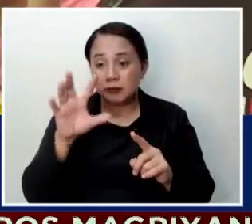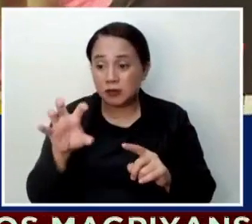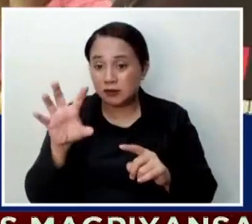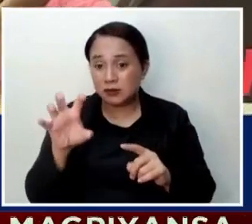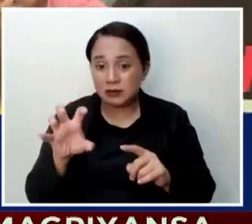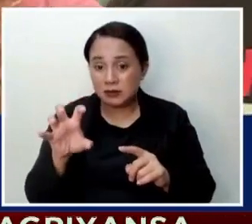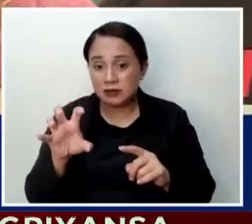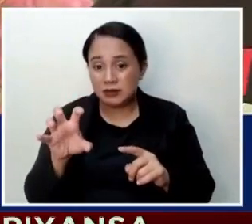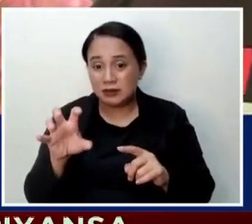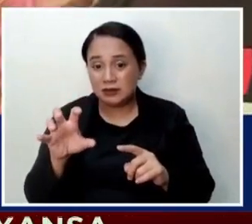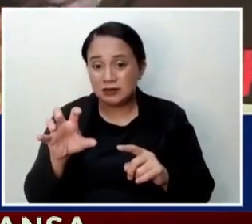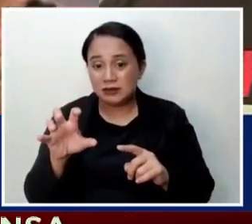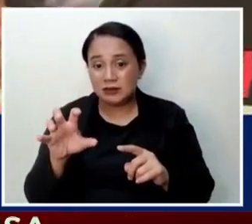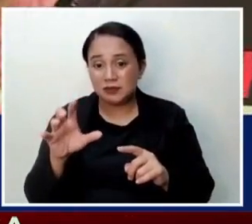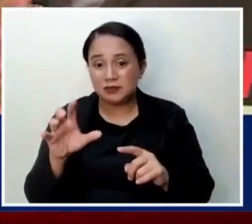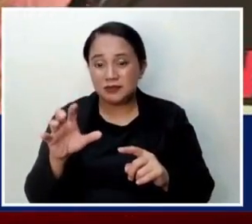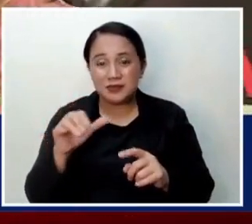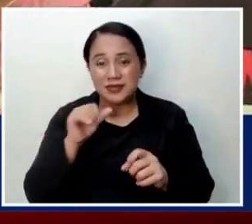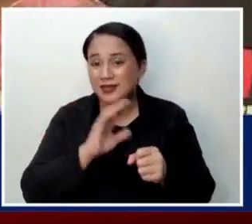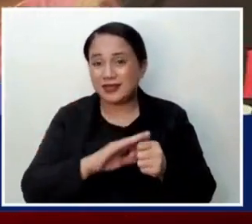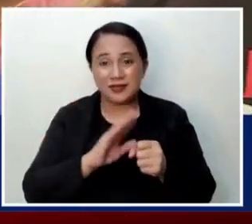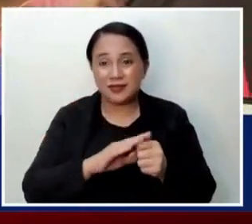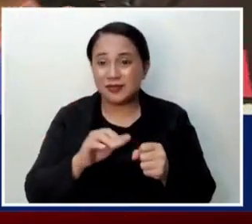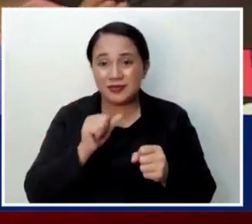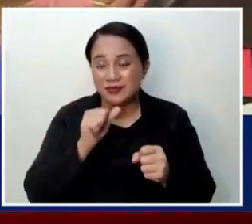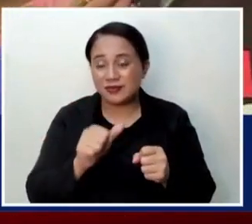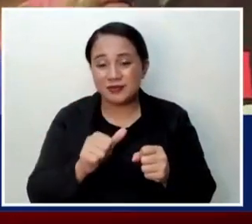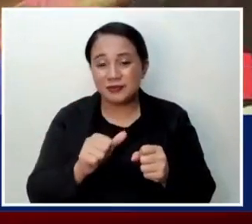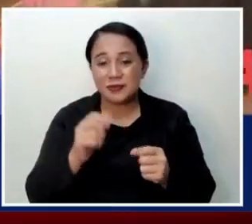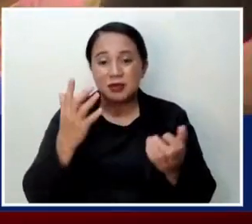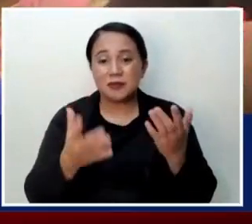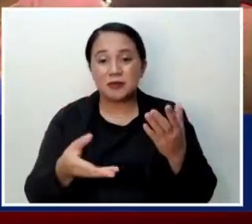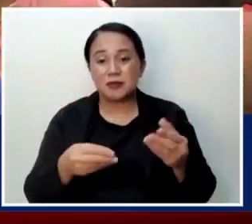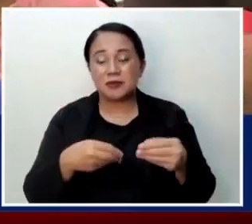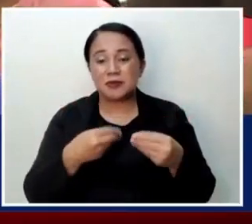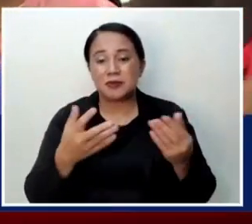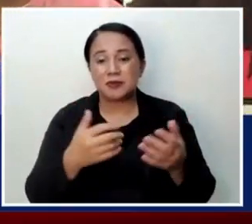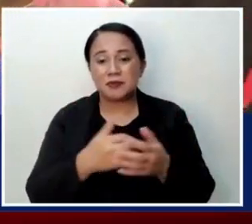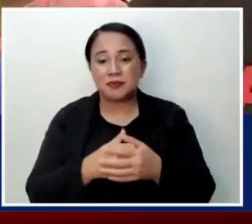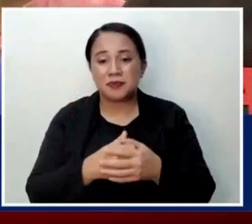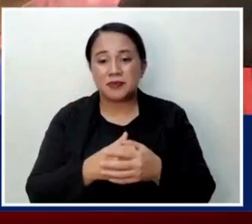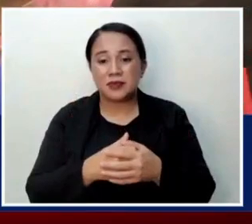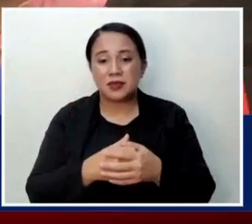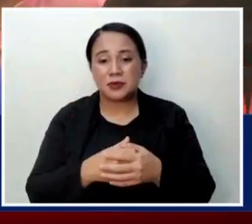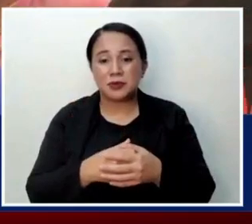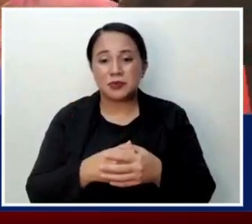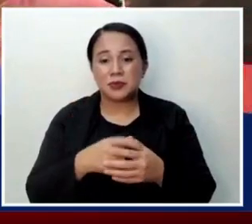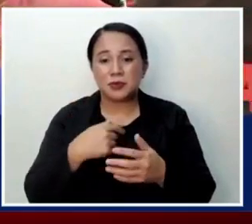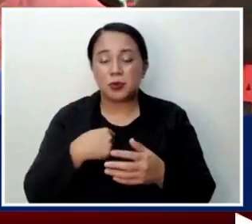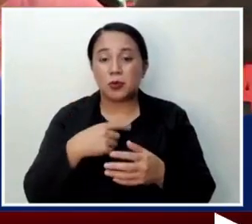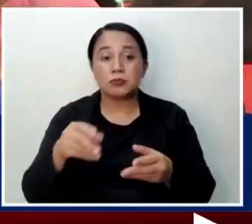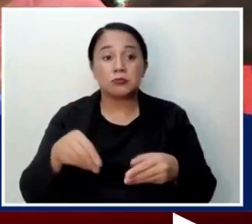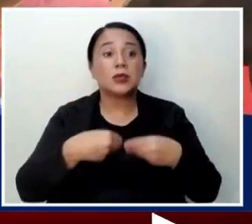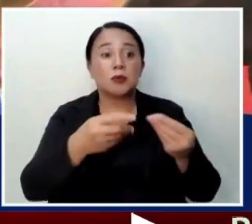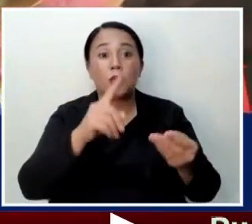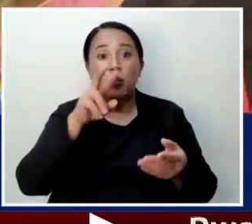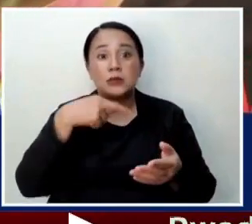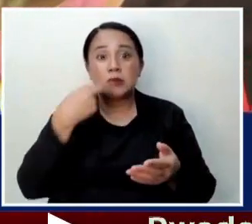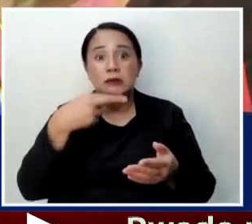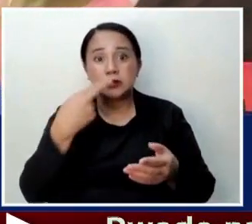buwan, hindi po kasayan. Siguro bigyan natin na lang ng mabuti patag isang sakong bigas ang bawat